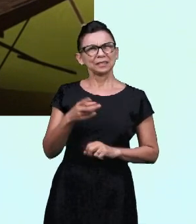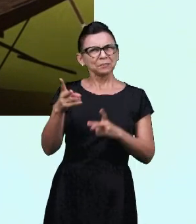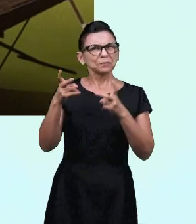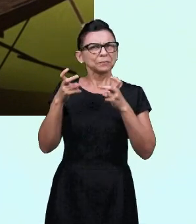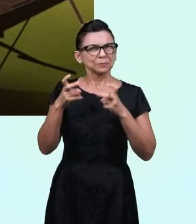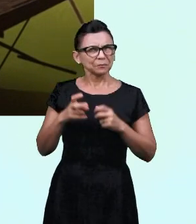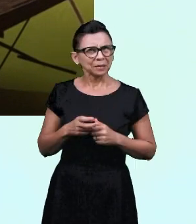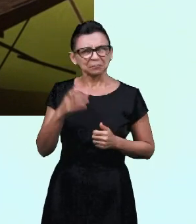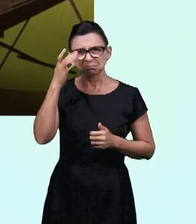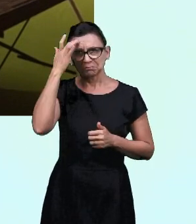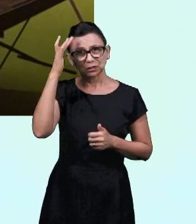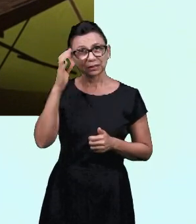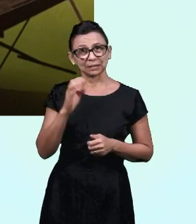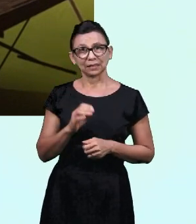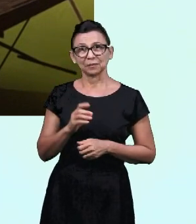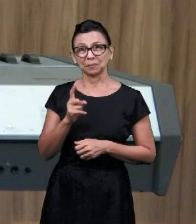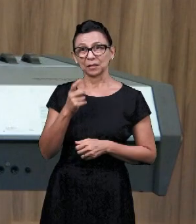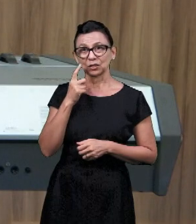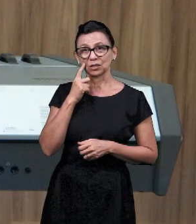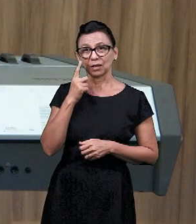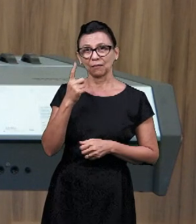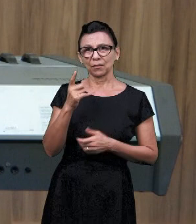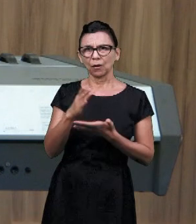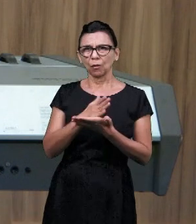mais on a vu dans quelques vidéos